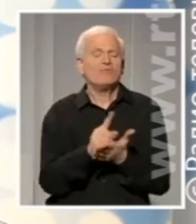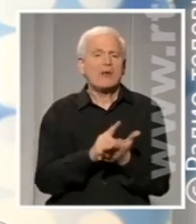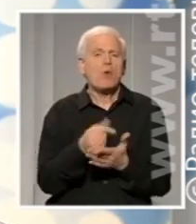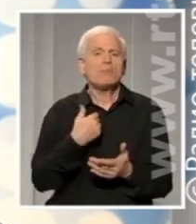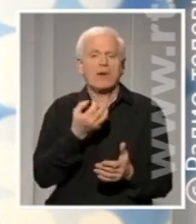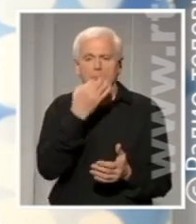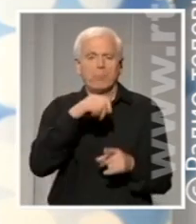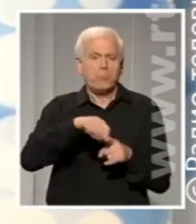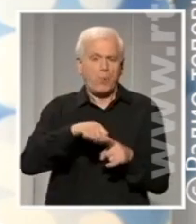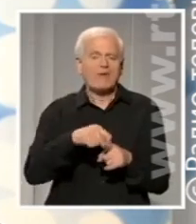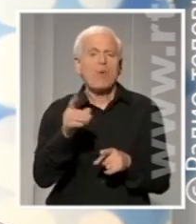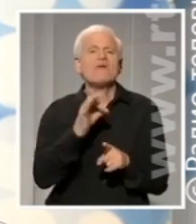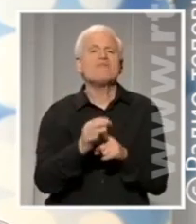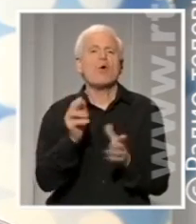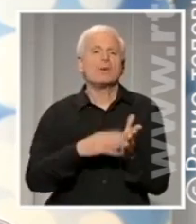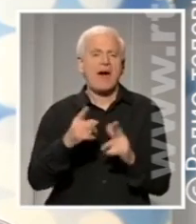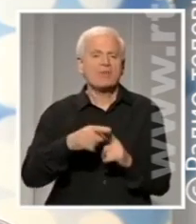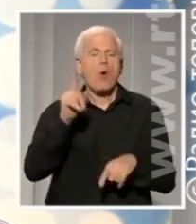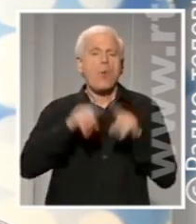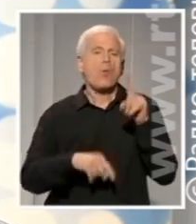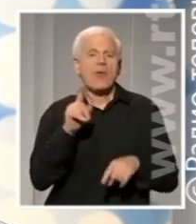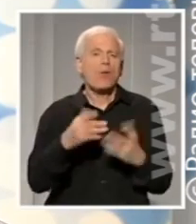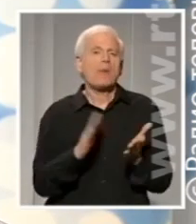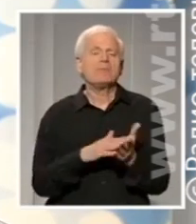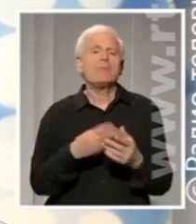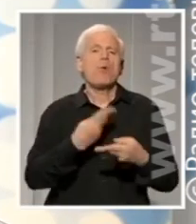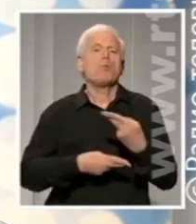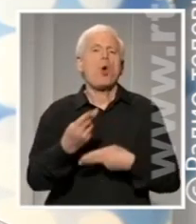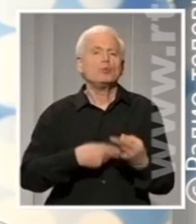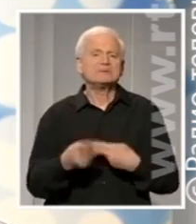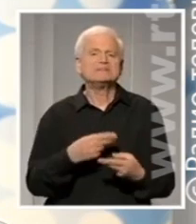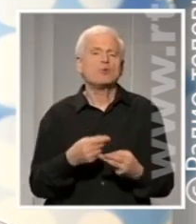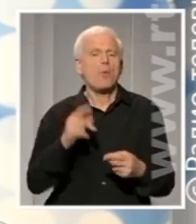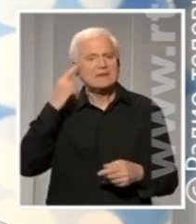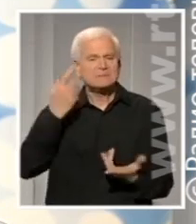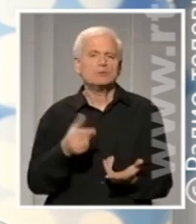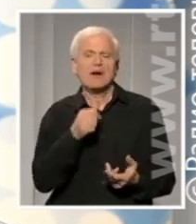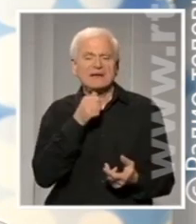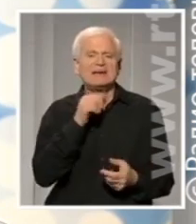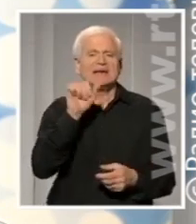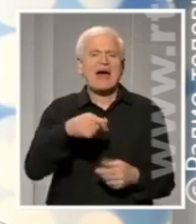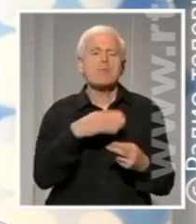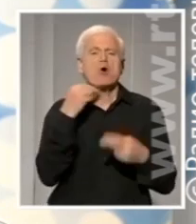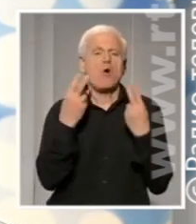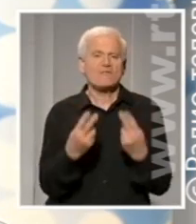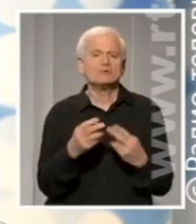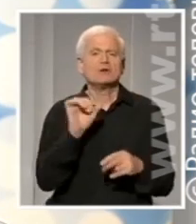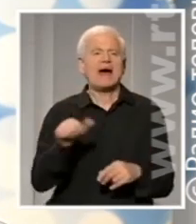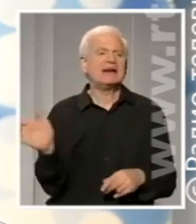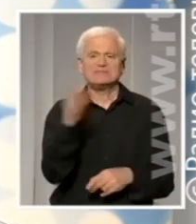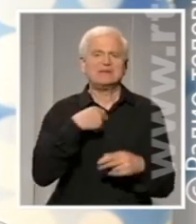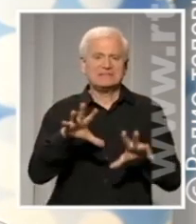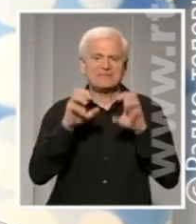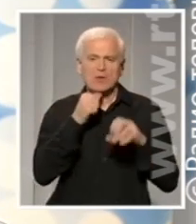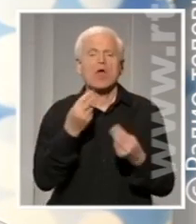usavršavamo ove formate, pogotovo u nekom, da kažemo, produkcijskom smislu. i da je jako važno da svi shvatimo i